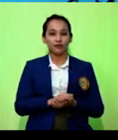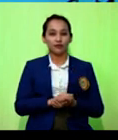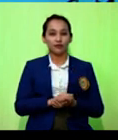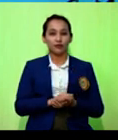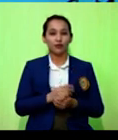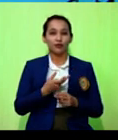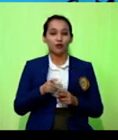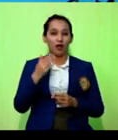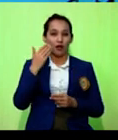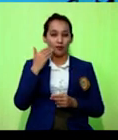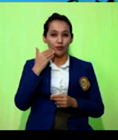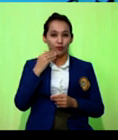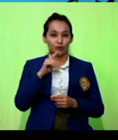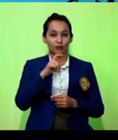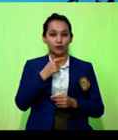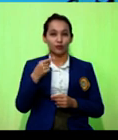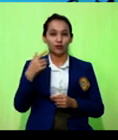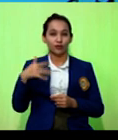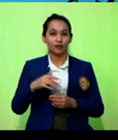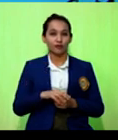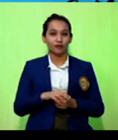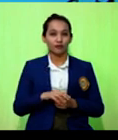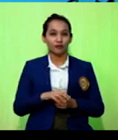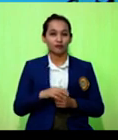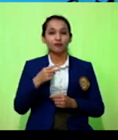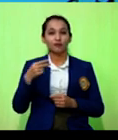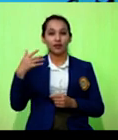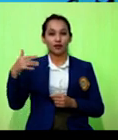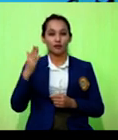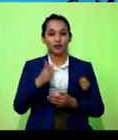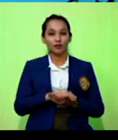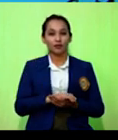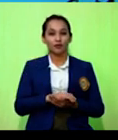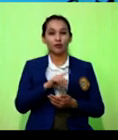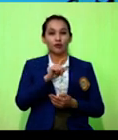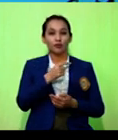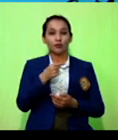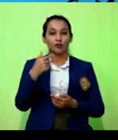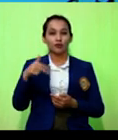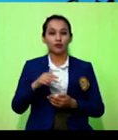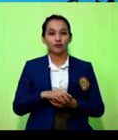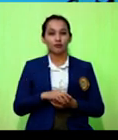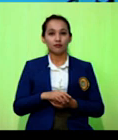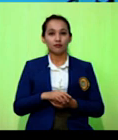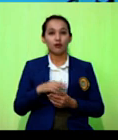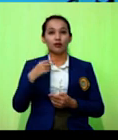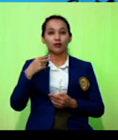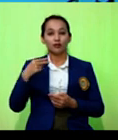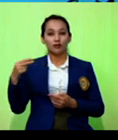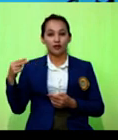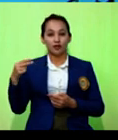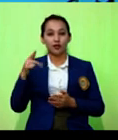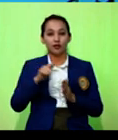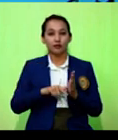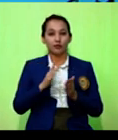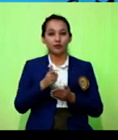juda oson. 100 va 50 sonlarning ayirmasi 50. 100 va 30 sonlarning ayirmasi to'g'ri bolajonlar